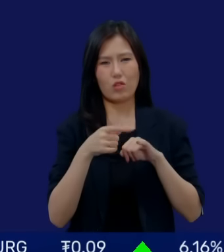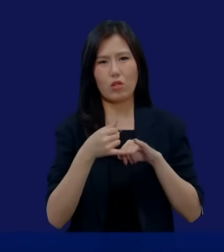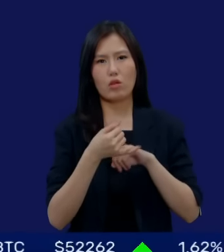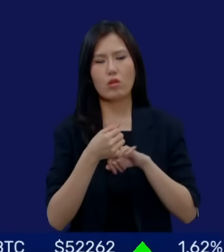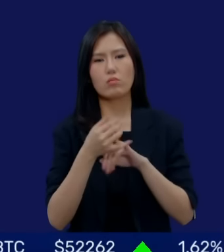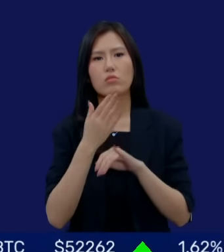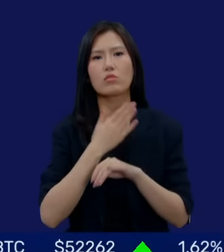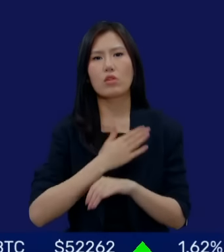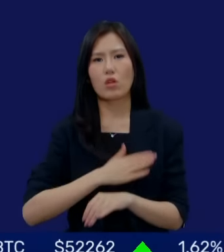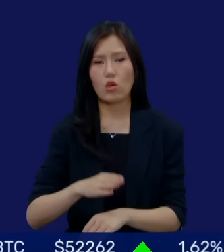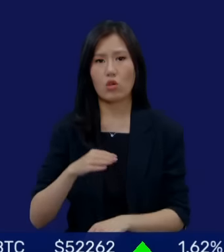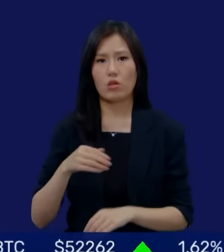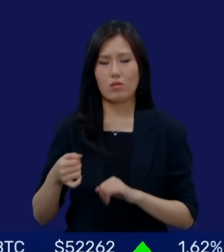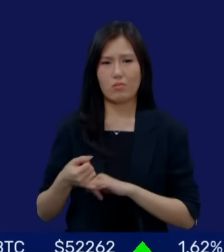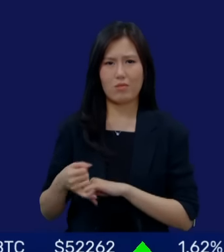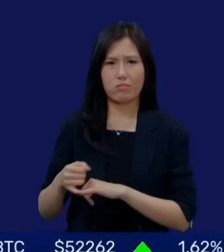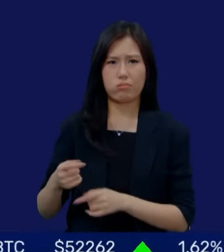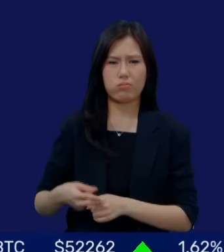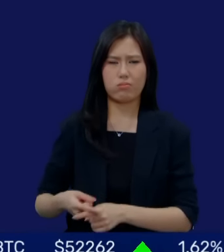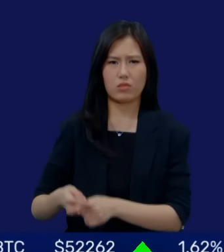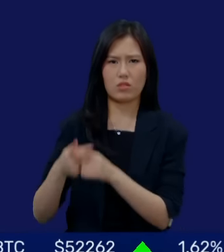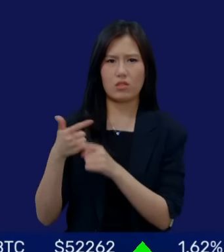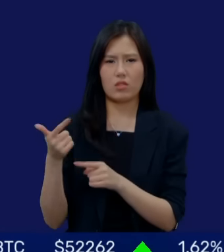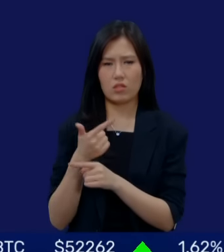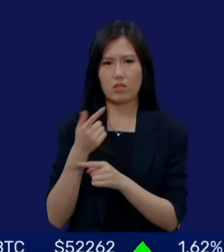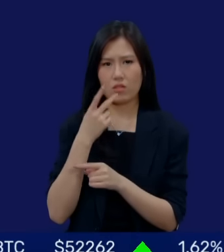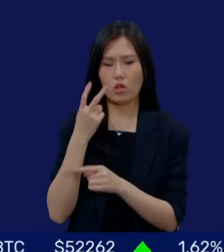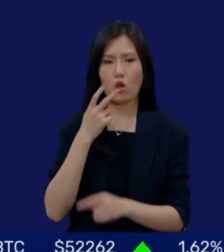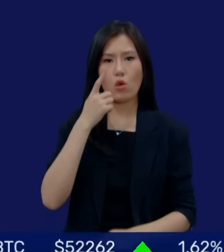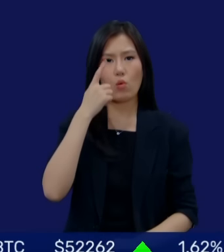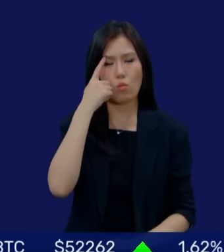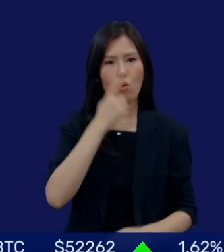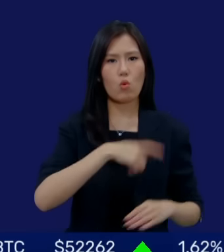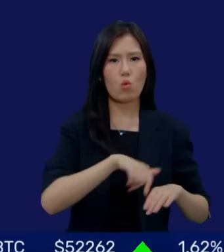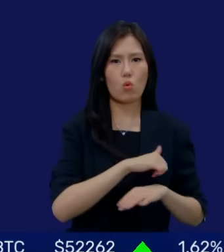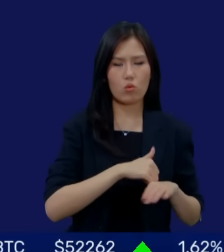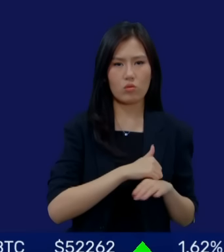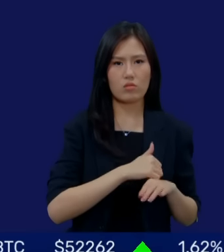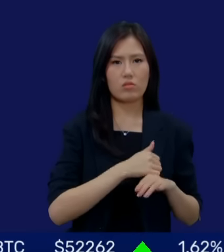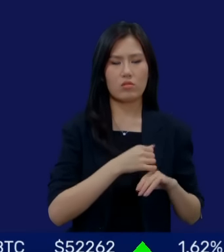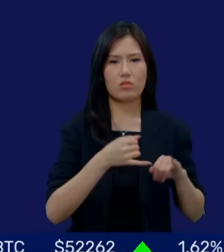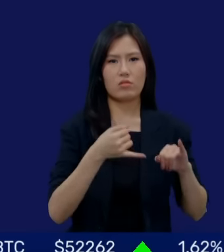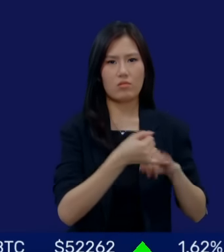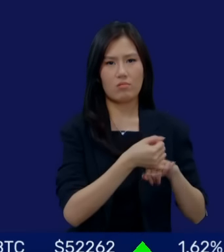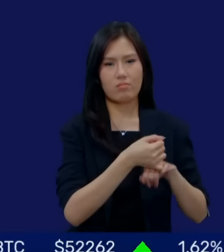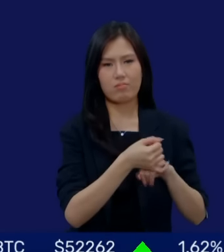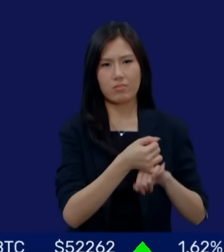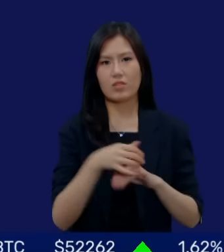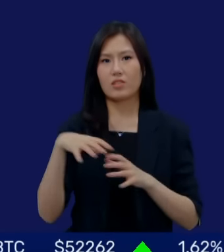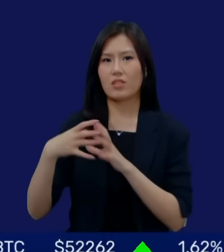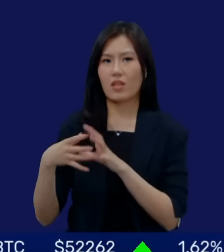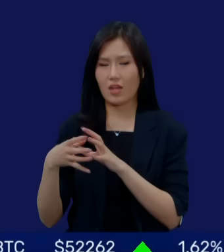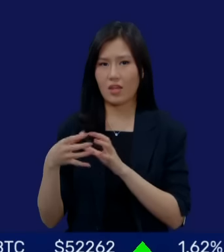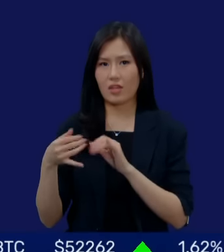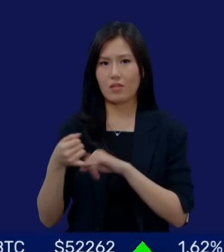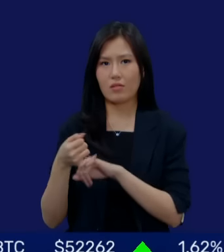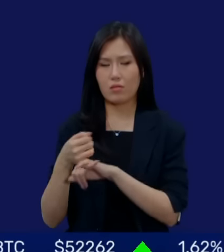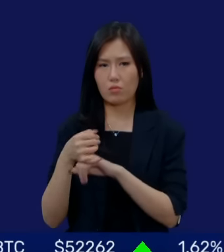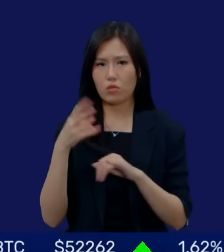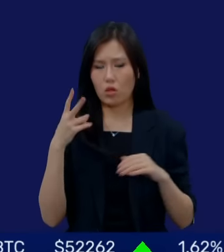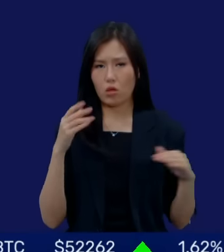төвшин эсэргээрээ тогтмол юм өссөн үзүүлэлт бас гарсан. Монгол улсын гэрлэлтийн төвшнийг дэлхийн дундажтай харьцуулахад харьцангуй жигд байгаа